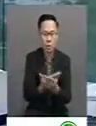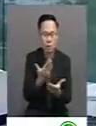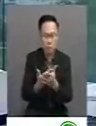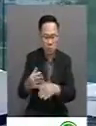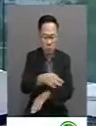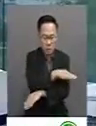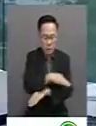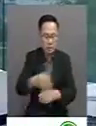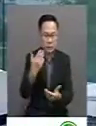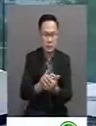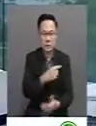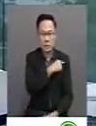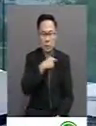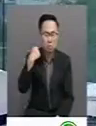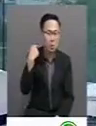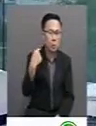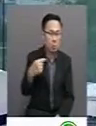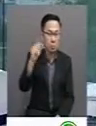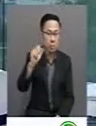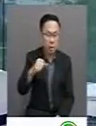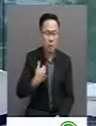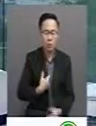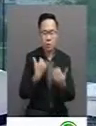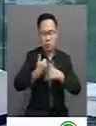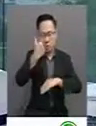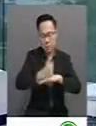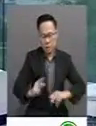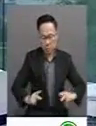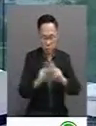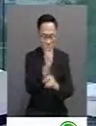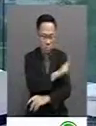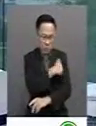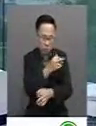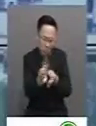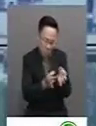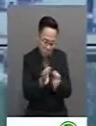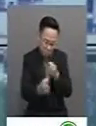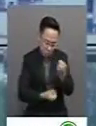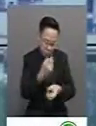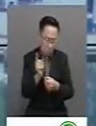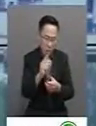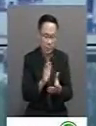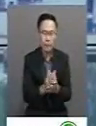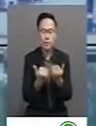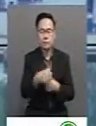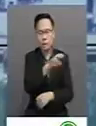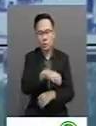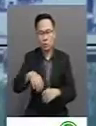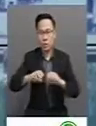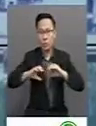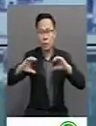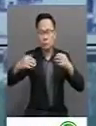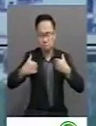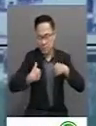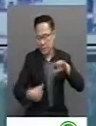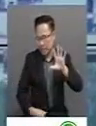นะคะวันนี้ค่ะถึงคณะรัฐมนตรีสาธารณสุขตั้งโต๊ะแถลงข่าวชี้แจงเป็นการด่วนระบุเลยนะคะว่ามีโรงพยาบาลรัฐเพียงแค่